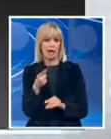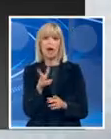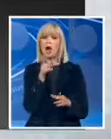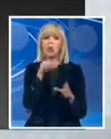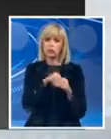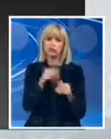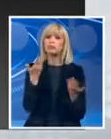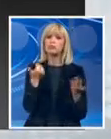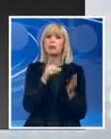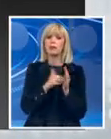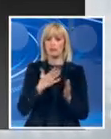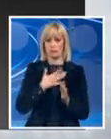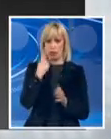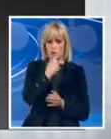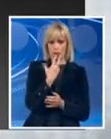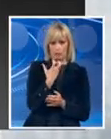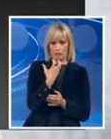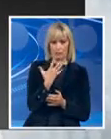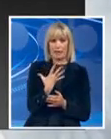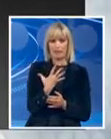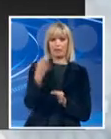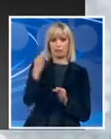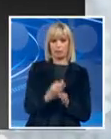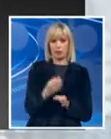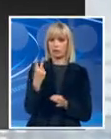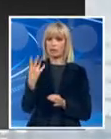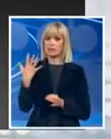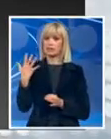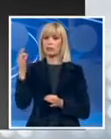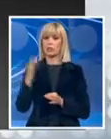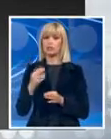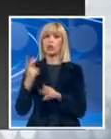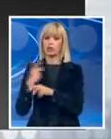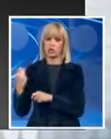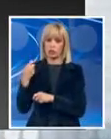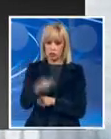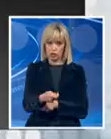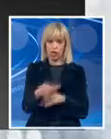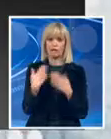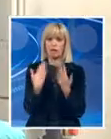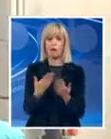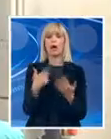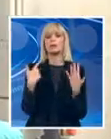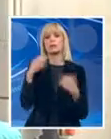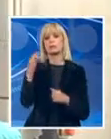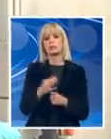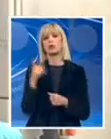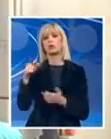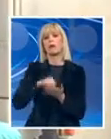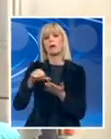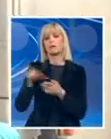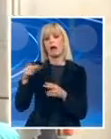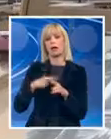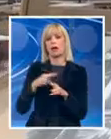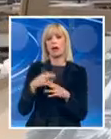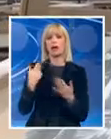potrebno 5% sopstvenih sredstava. Četvrtinu mu daje država, ostalo je bankarski kredit. Iako postoji dve